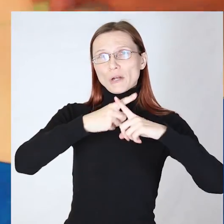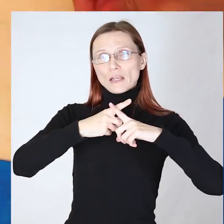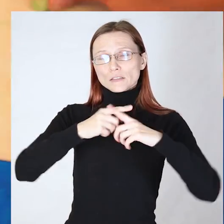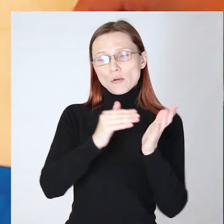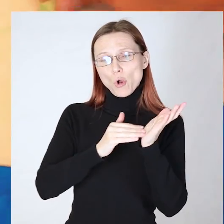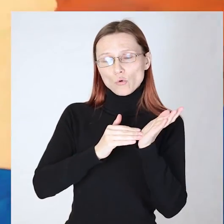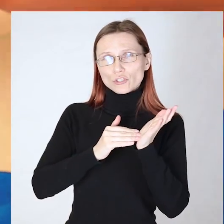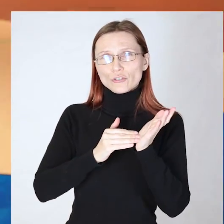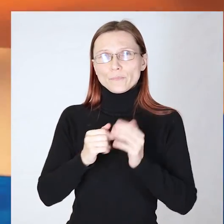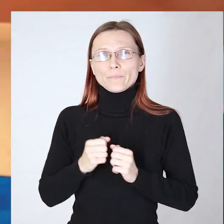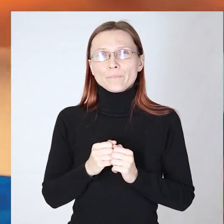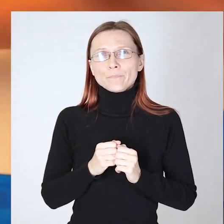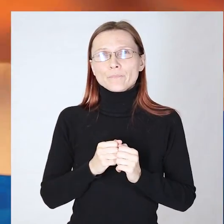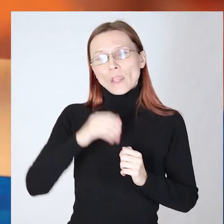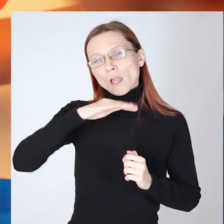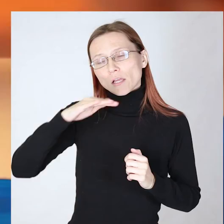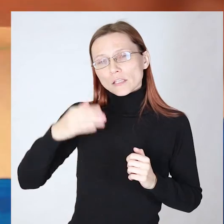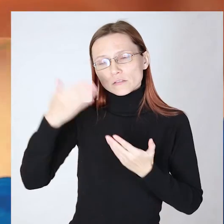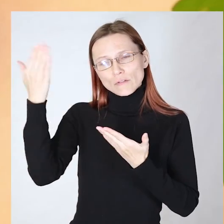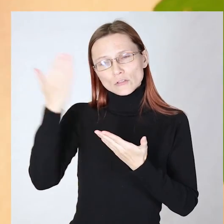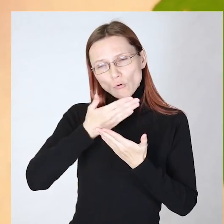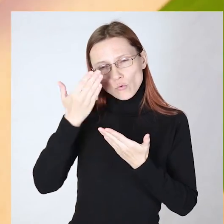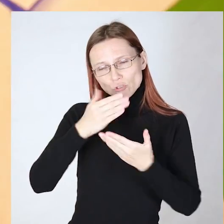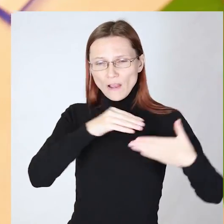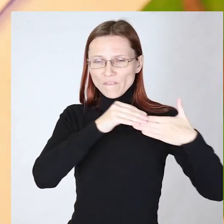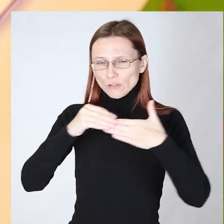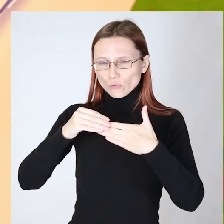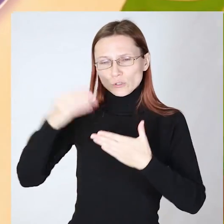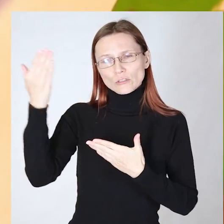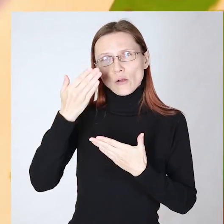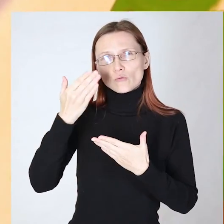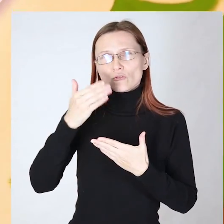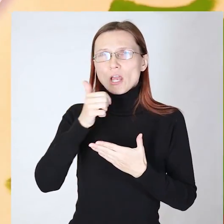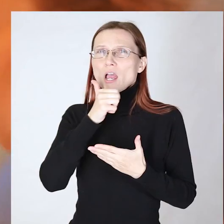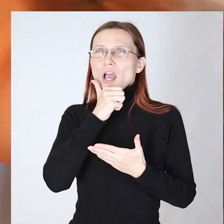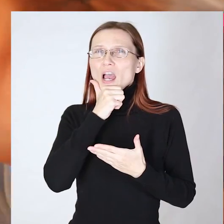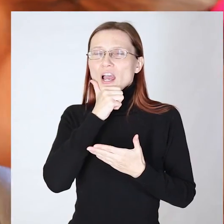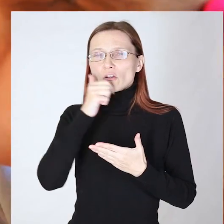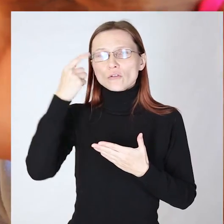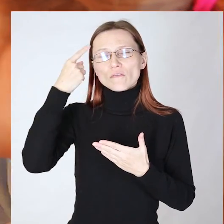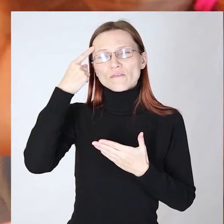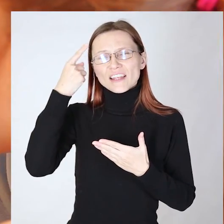účastníci sa učia, ako zadefinovať vzdelávací cieľ.